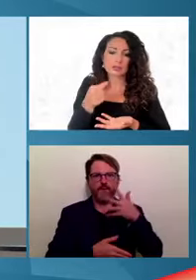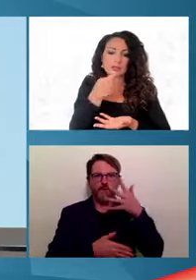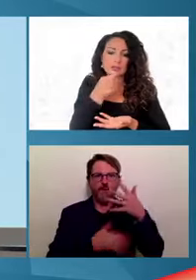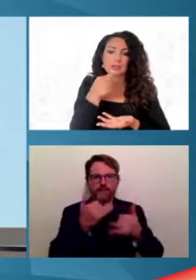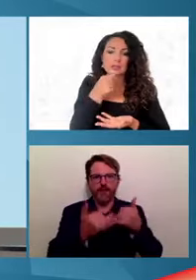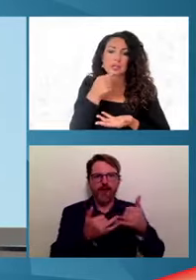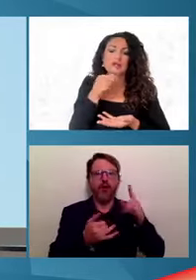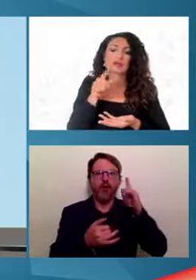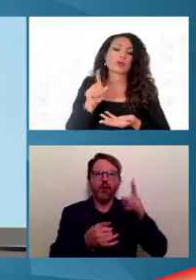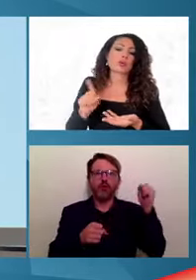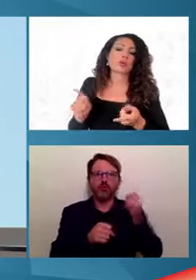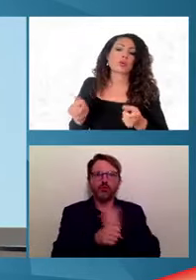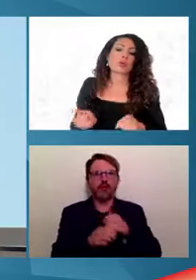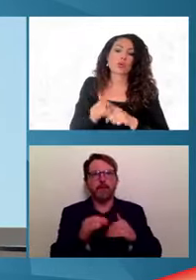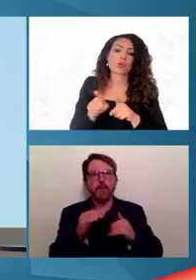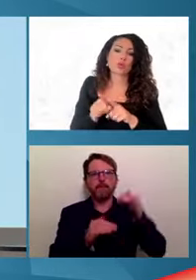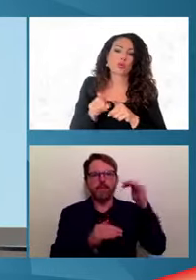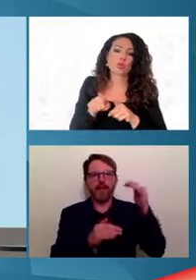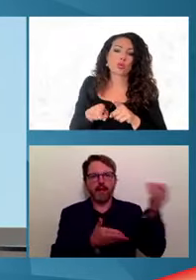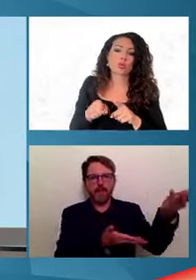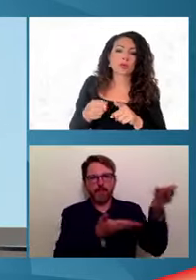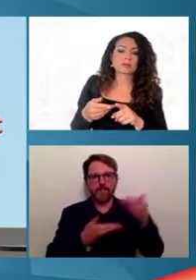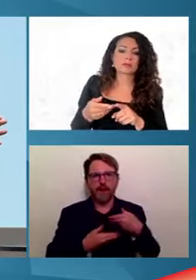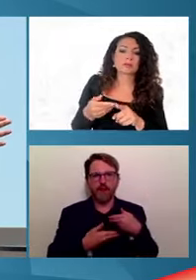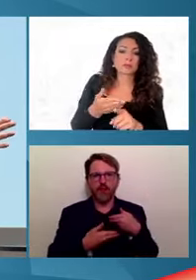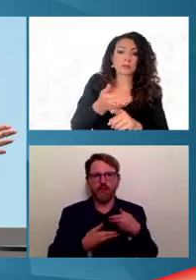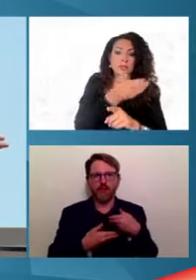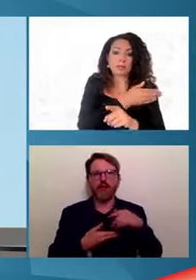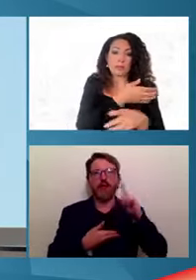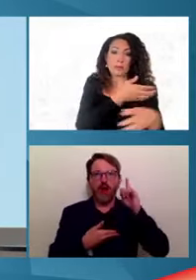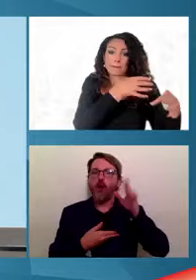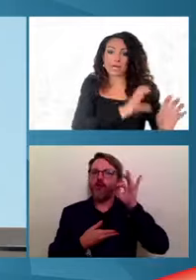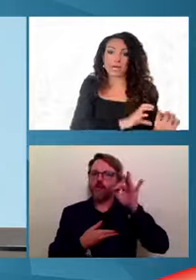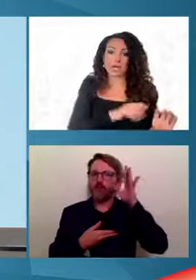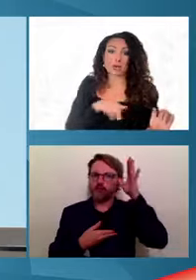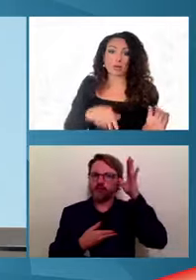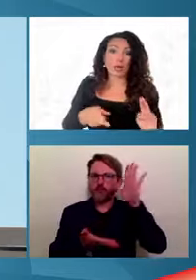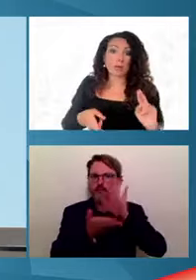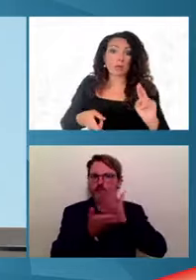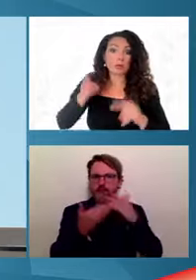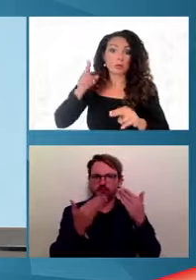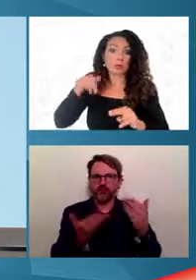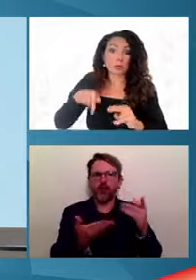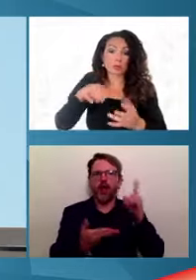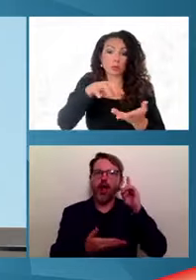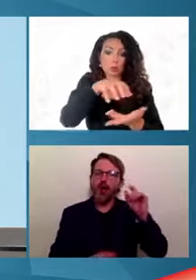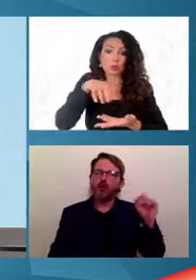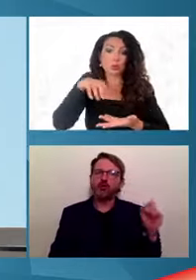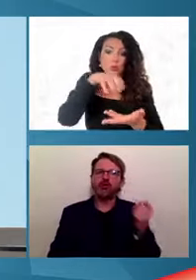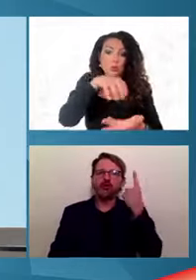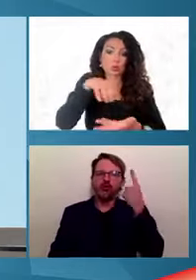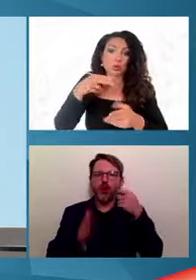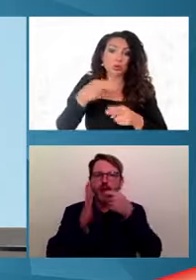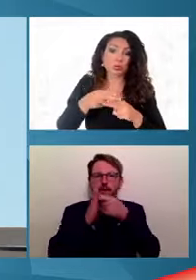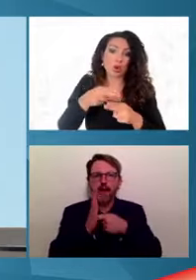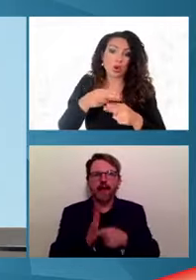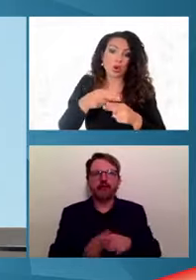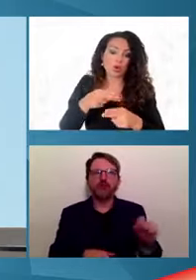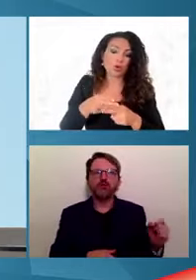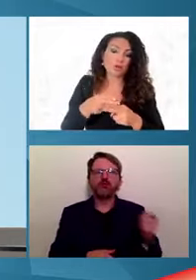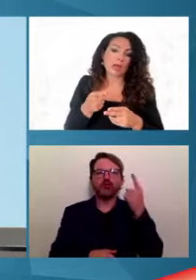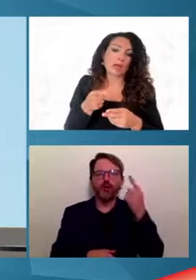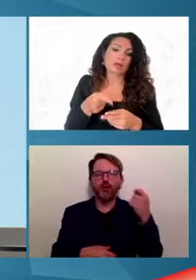Rom, schlicht und einfach auf diesen Punkt gebracht und das auch für die Zukunft. Aber auch was Sonderhilfen, Sondermaßnahmen und Sonderinvestitionen anbelangt.